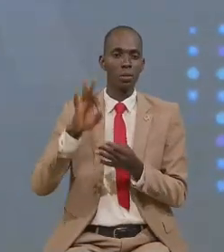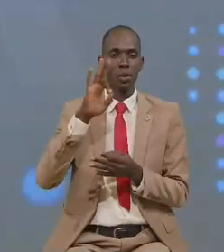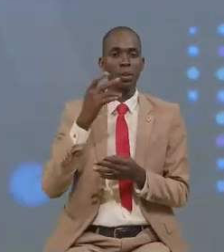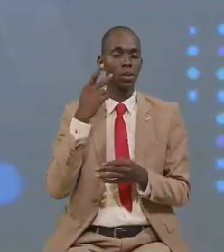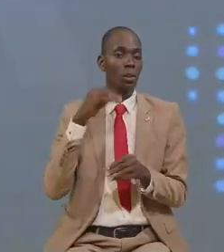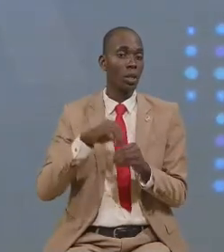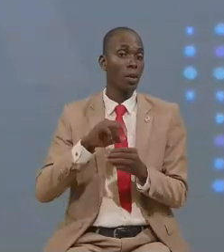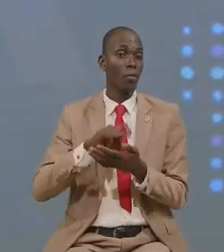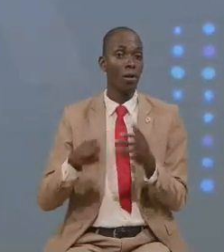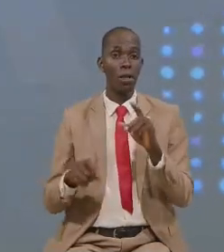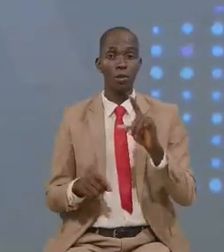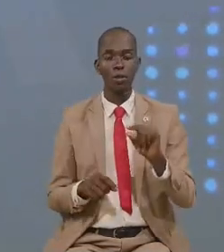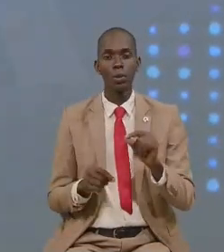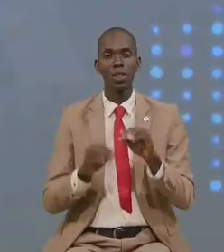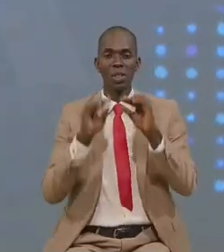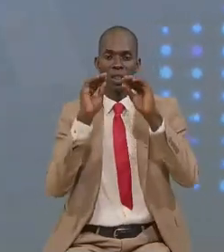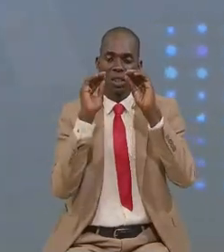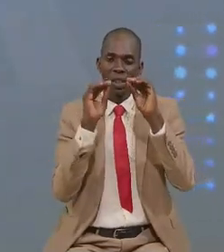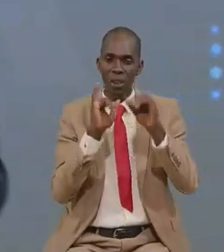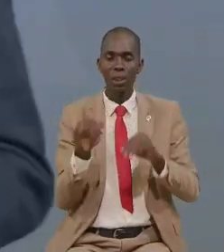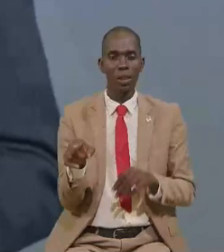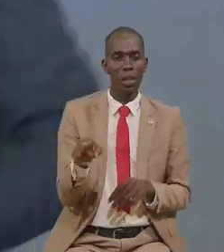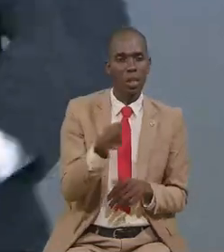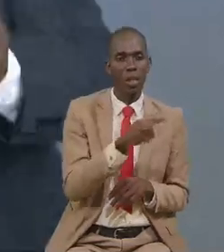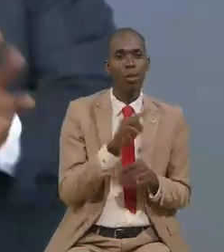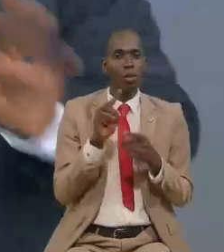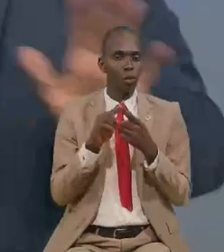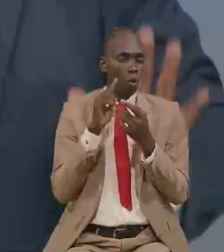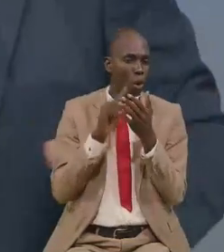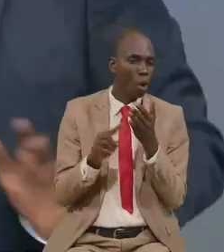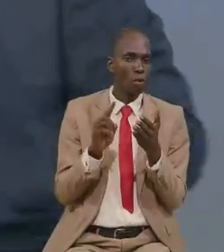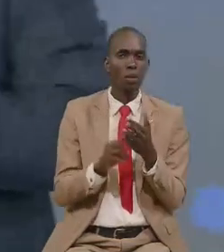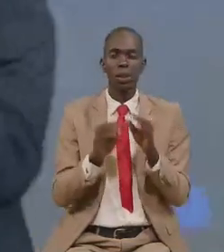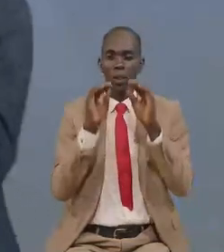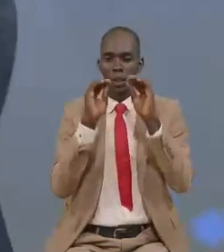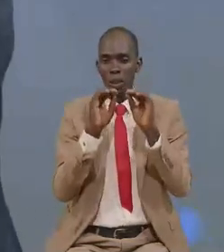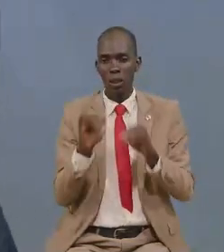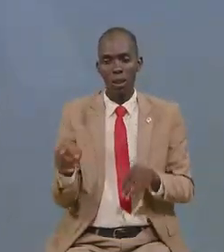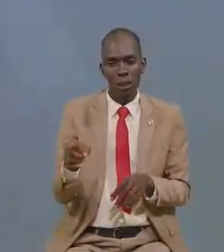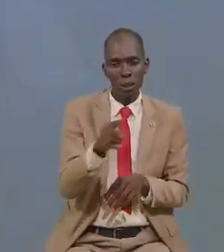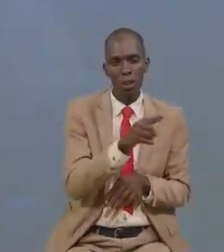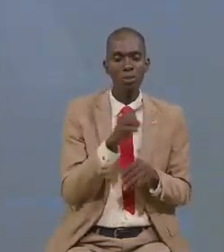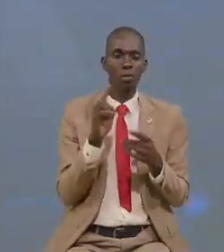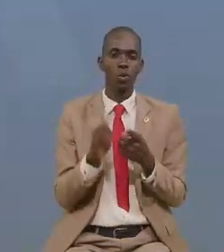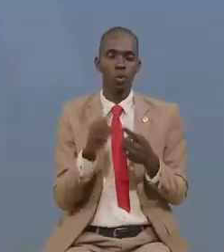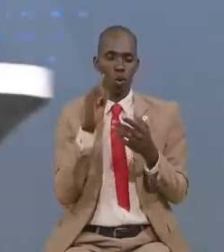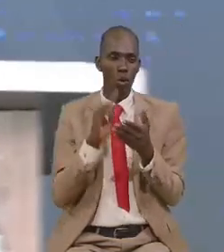Verset 20. Et enseignez-leur à observer. Enseignez-leur